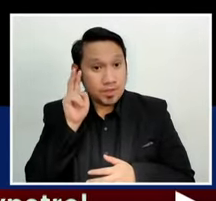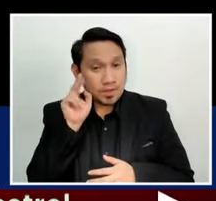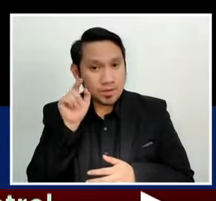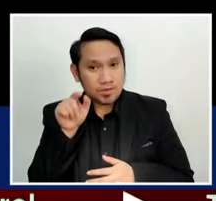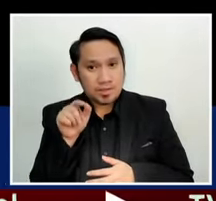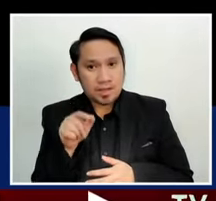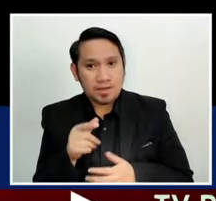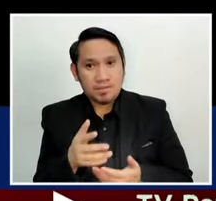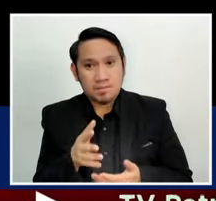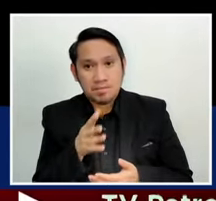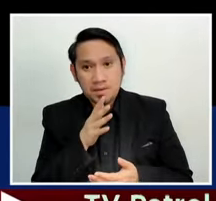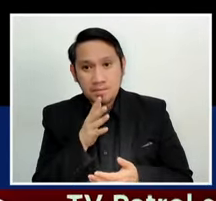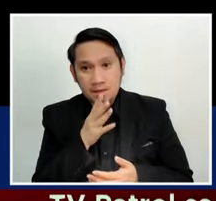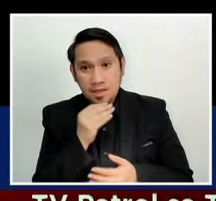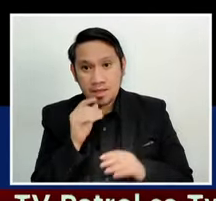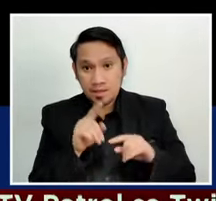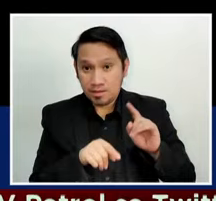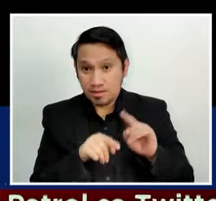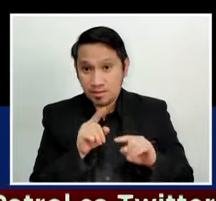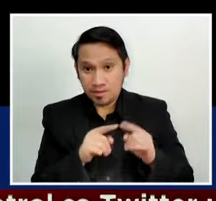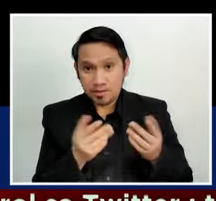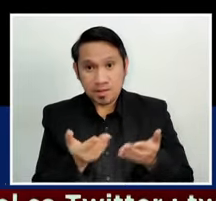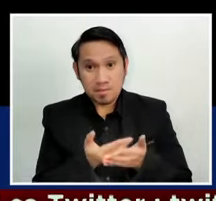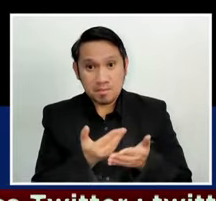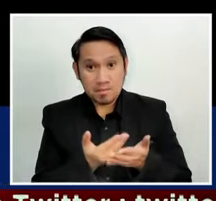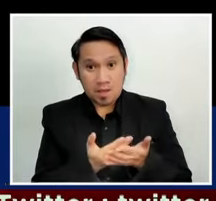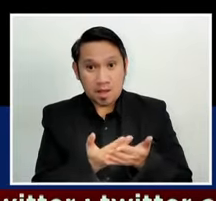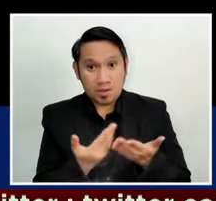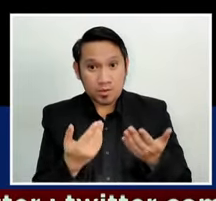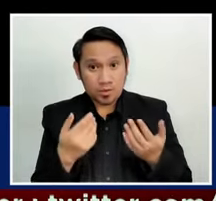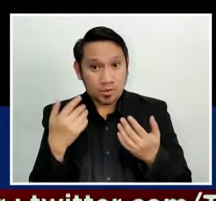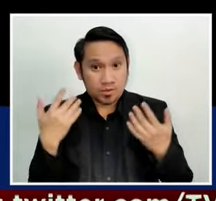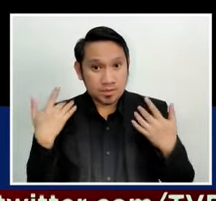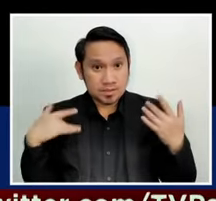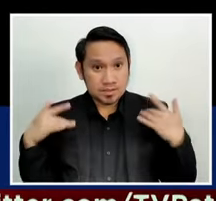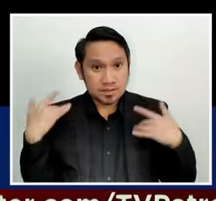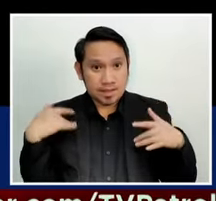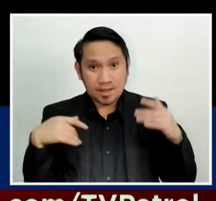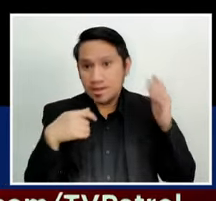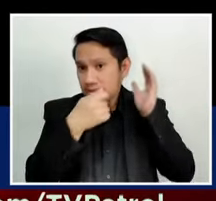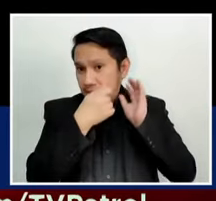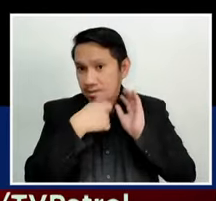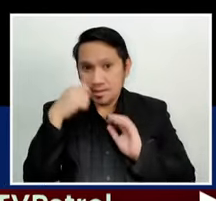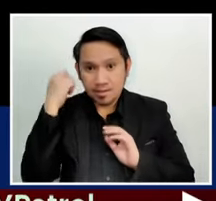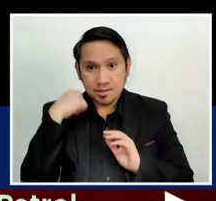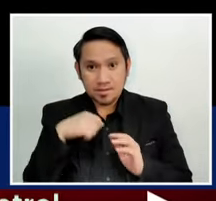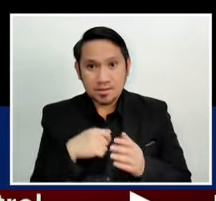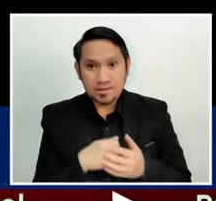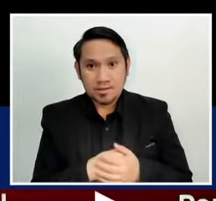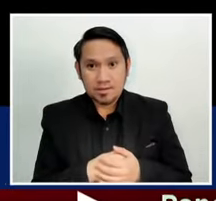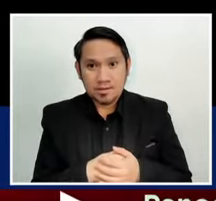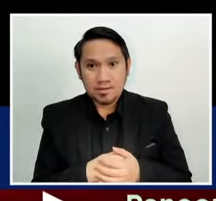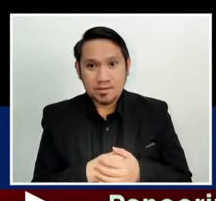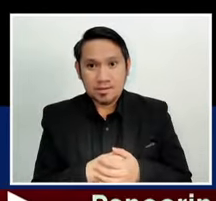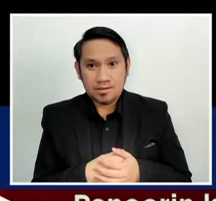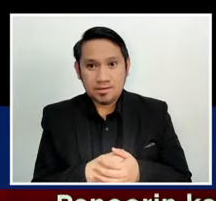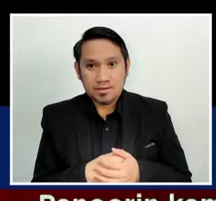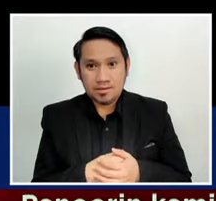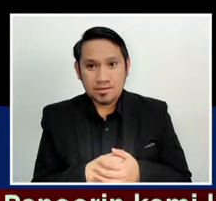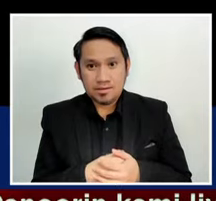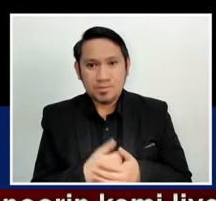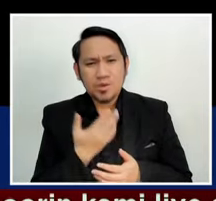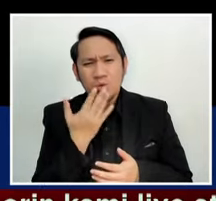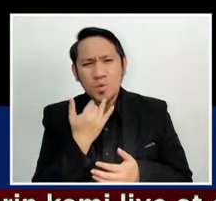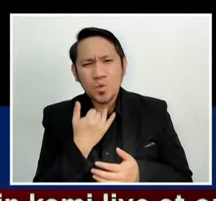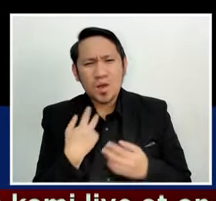ina at mga kaibigan sa kanyang bagong hairstyle. Ay! Ano yan? Ba't ka